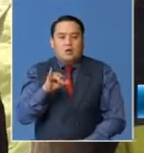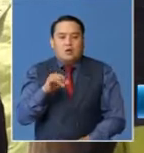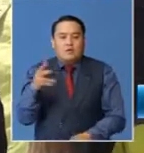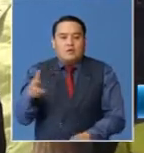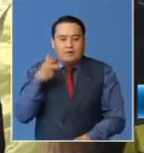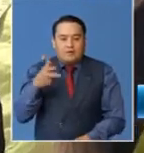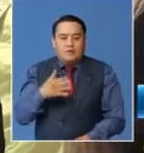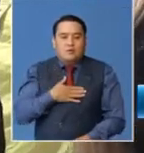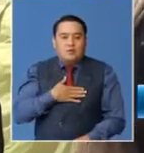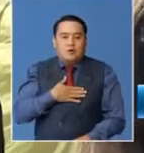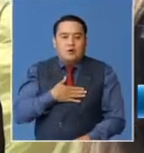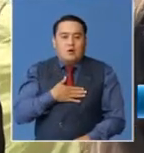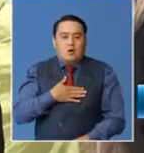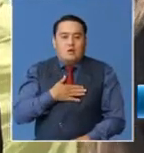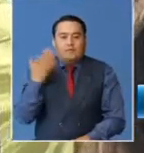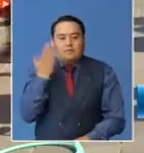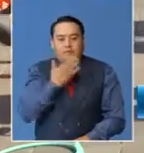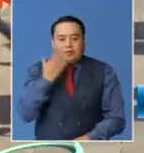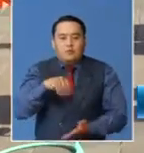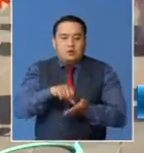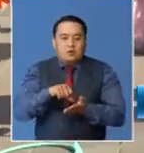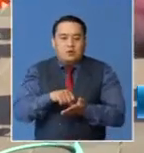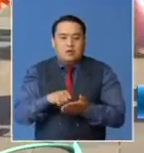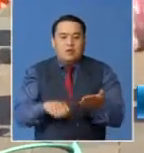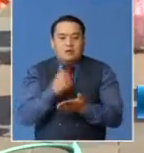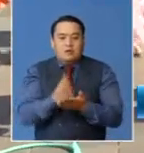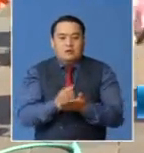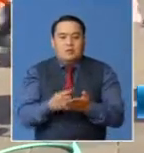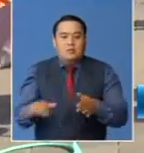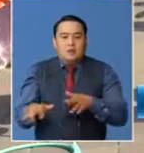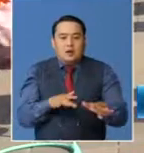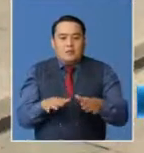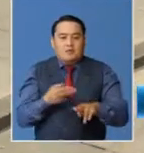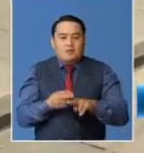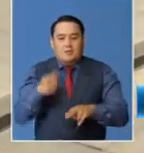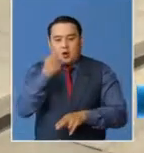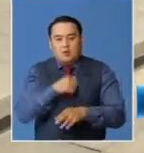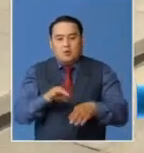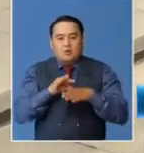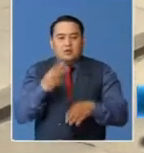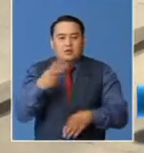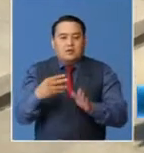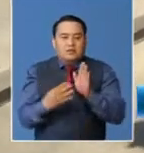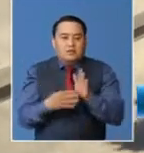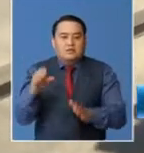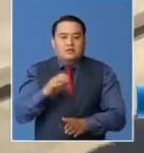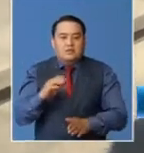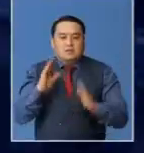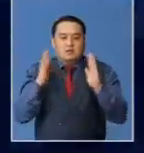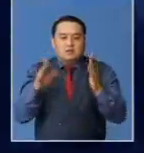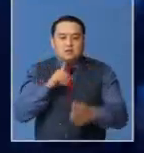фильмы про наш турклуб «Исток», снимался фильм. Напомним, главные мероприятия в День города в этом году пройдут 29 сентября в парке